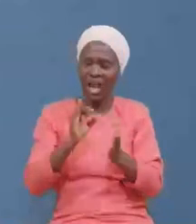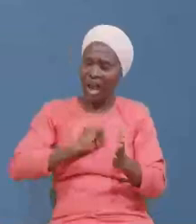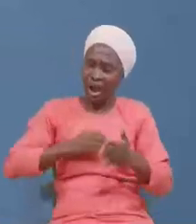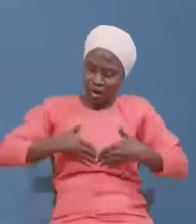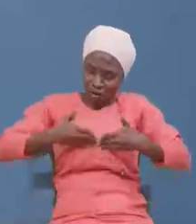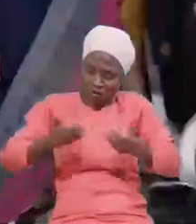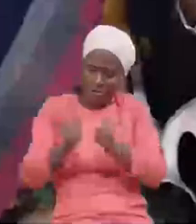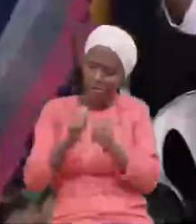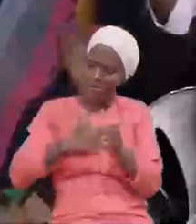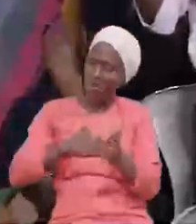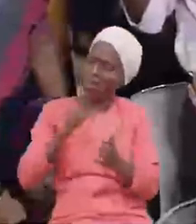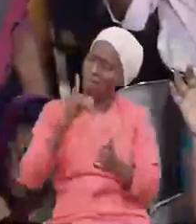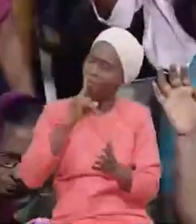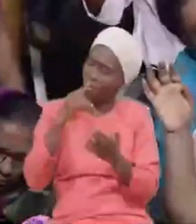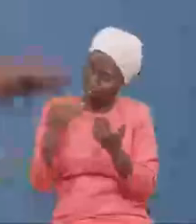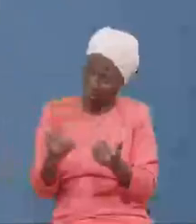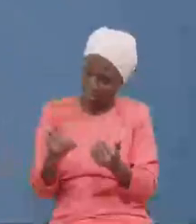bouche